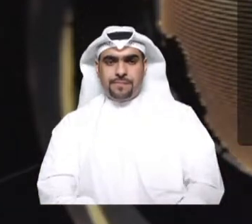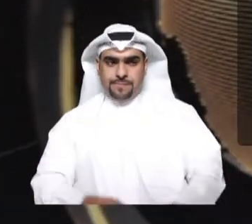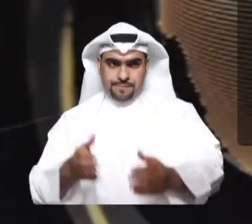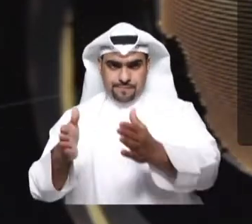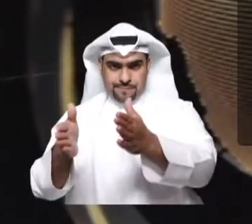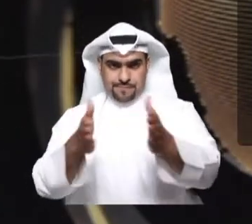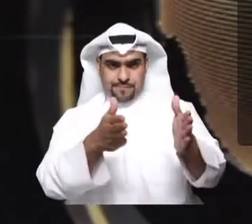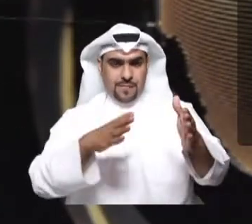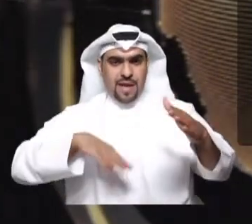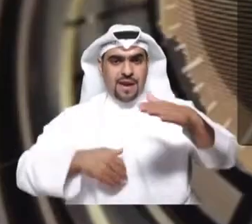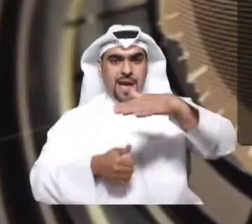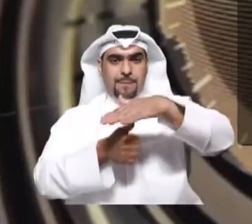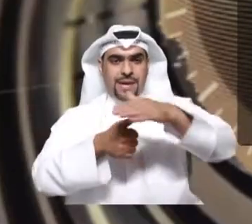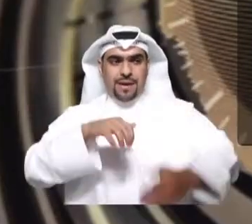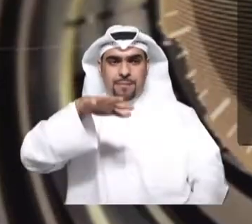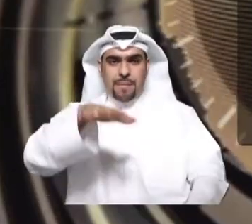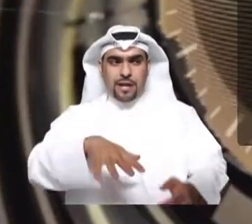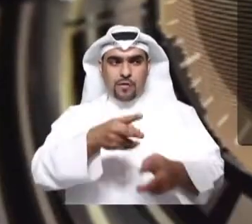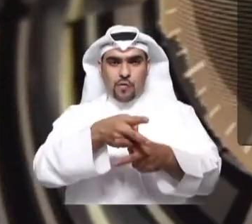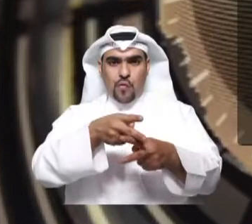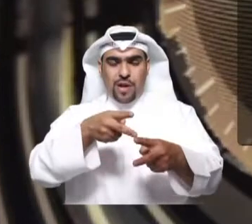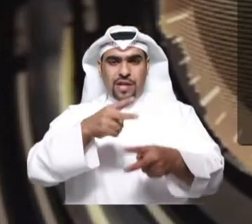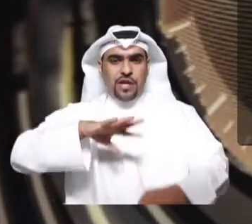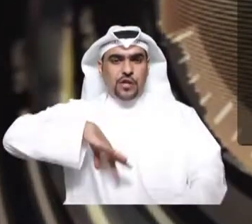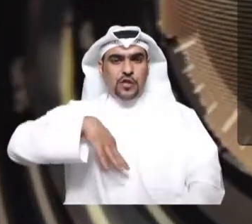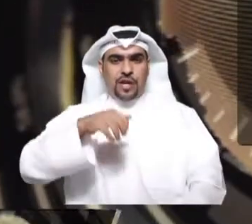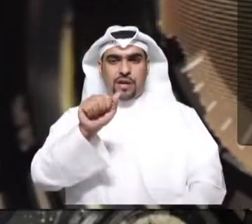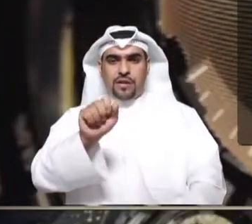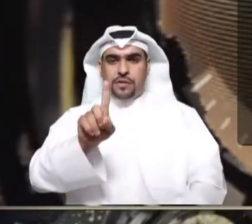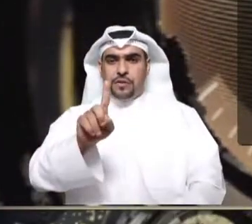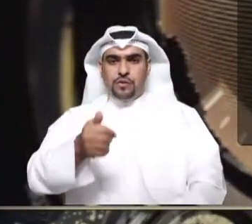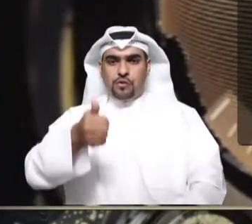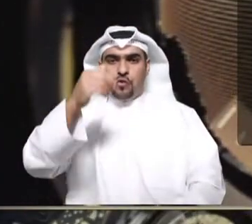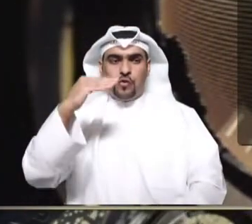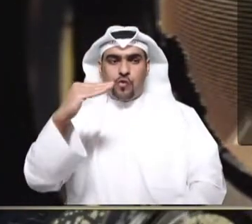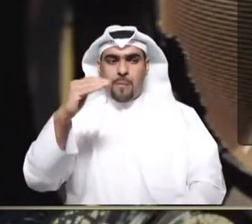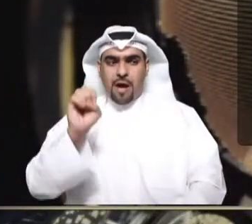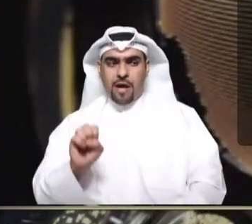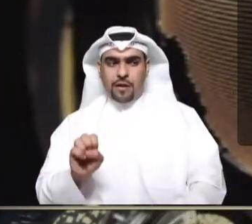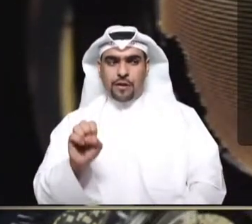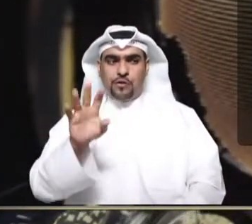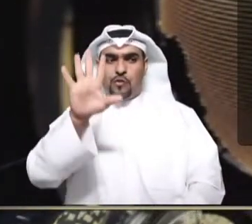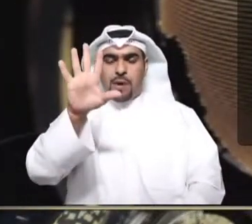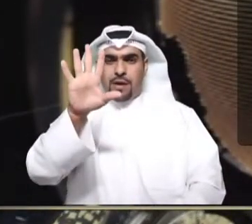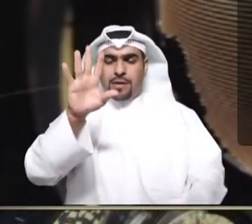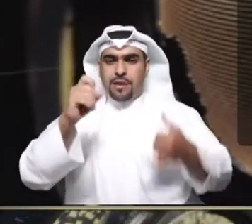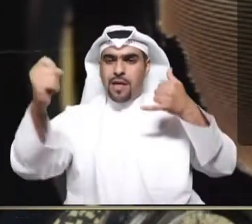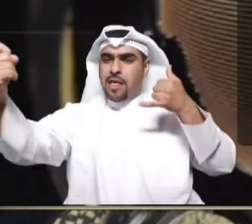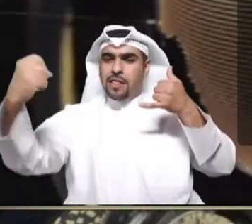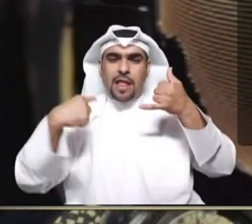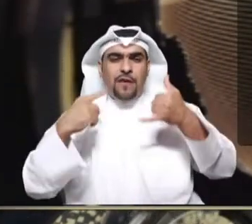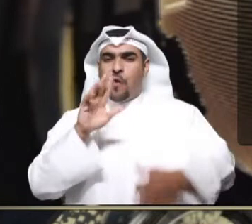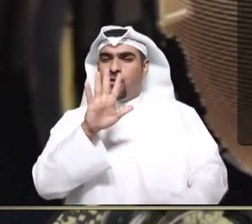وتلقى حضرة صاحب السمو أمير البلاد الشيخ صباح الأحمد الجابر الصباح حفظه الله ورعاه اتصالا